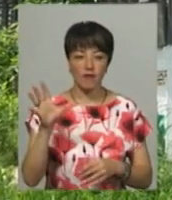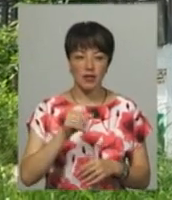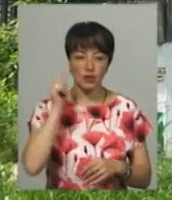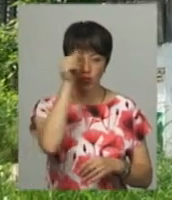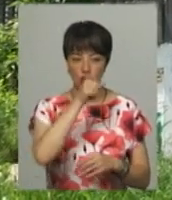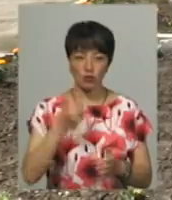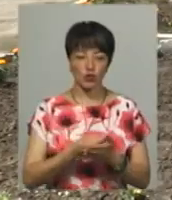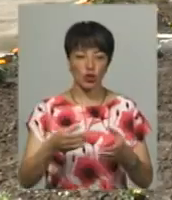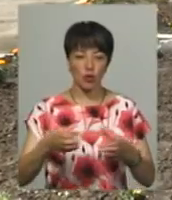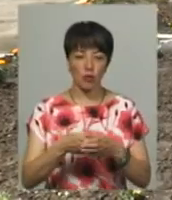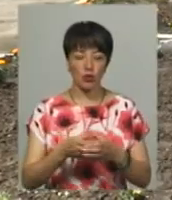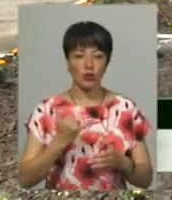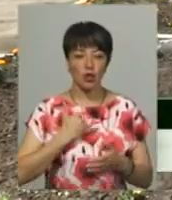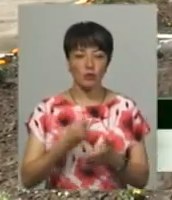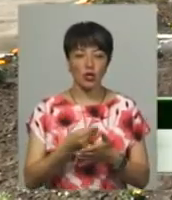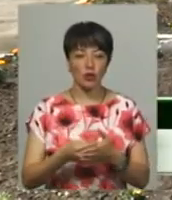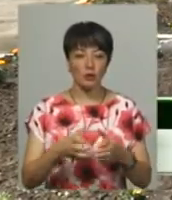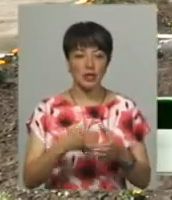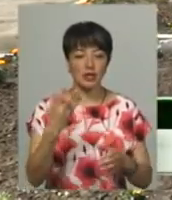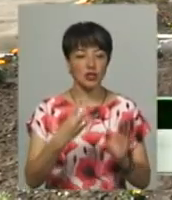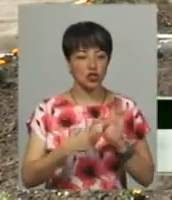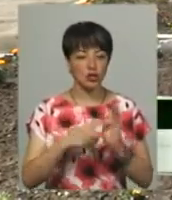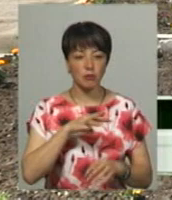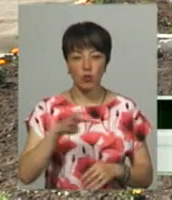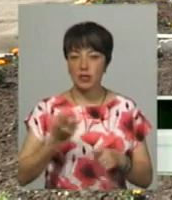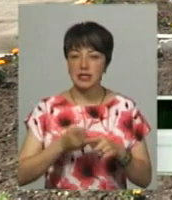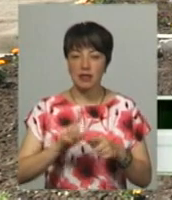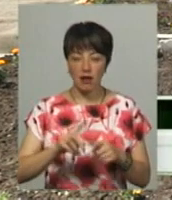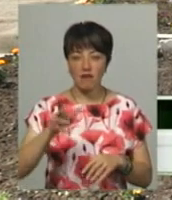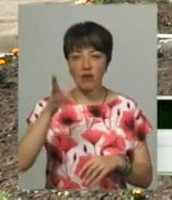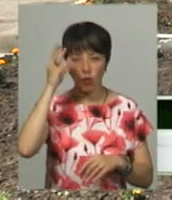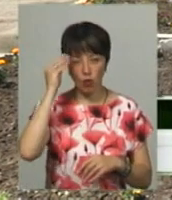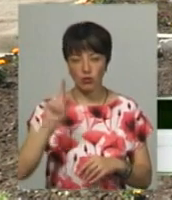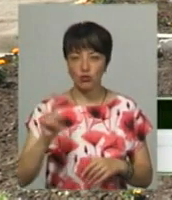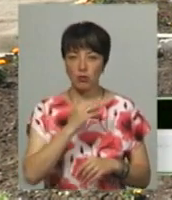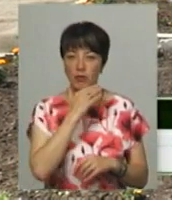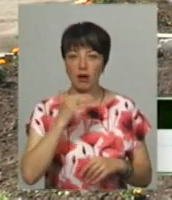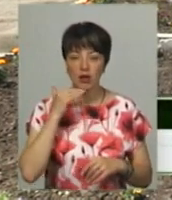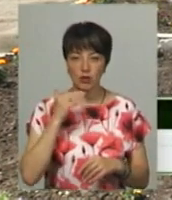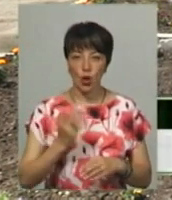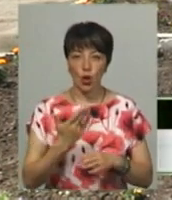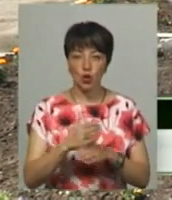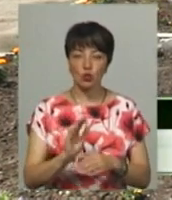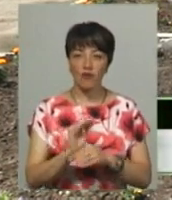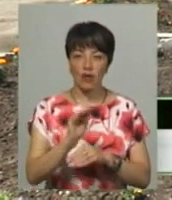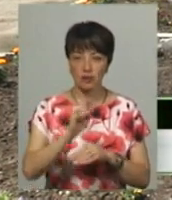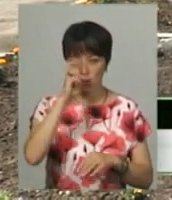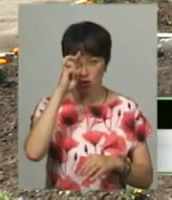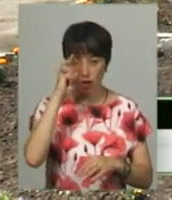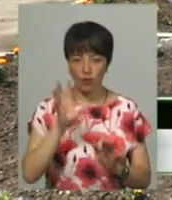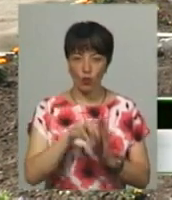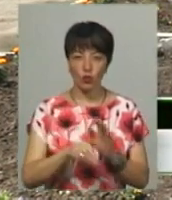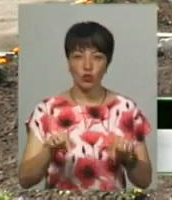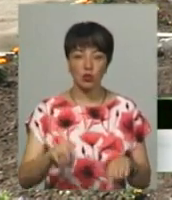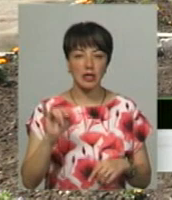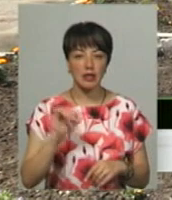річний бюджет громади. У нас бюджет громади 36 мільйонів, це враховуючи, що багато субвенцій державних входить